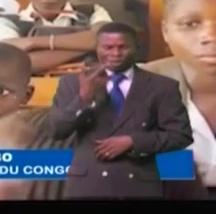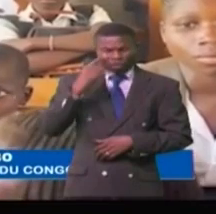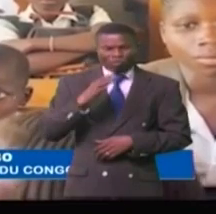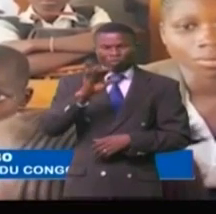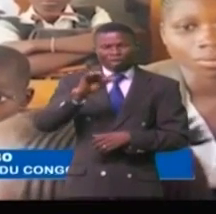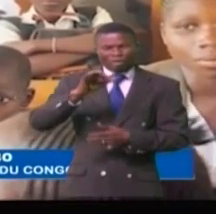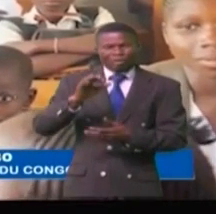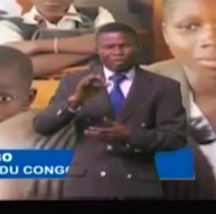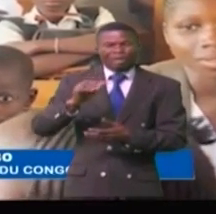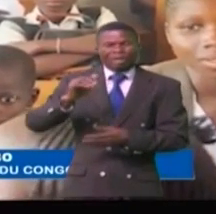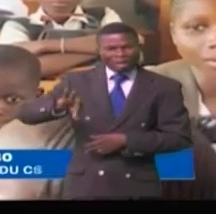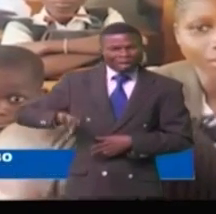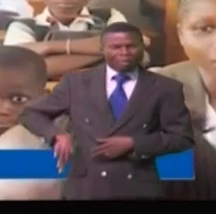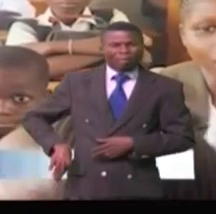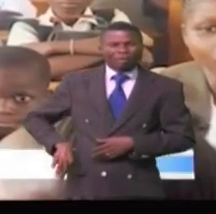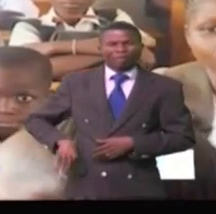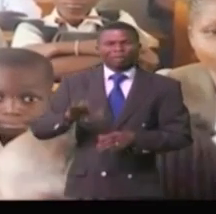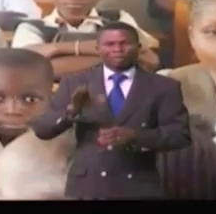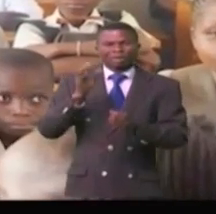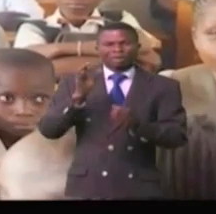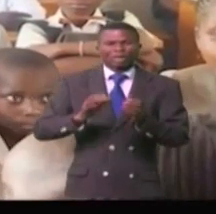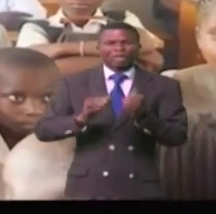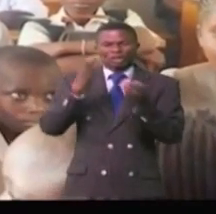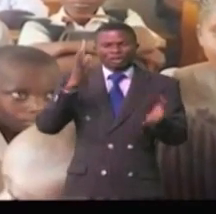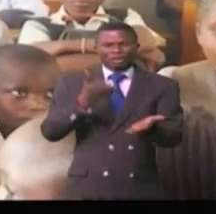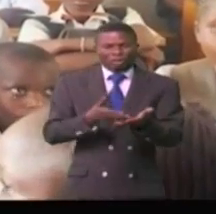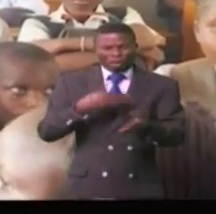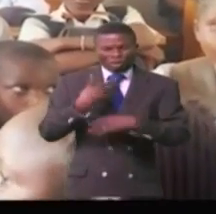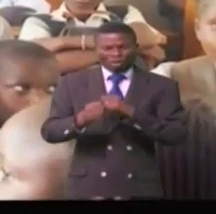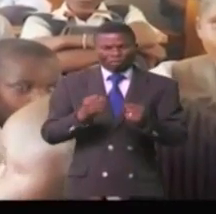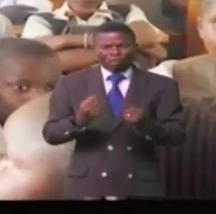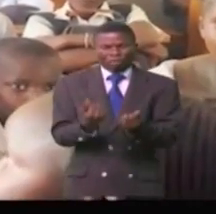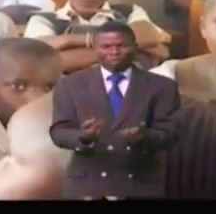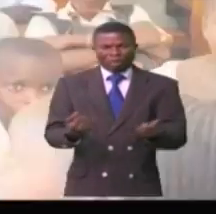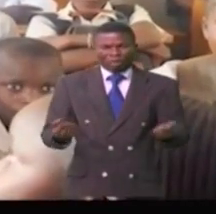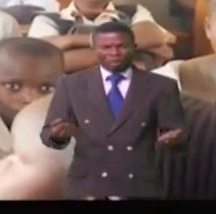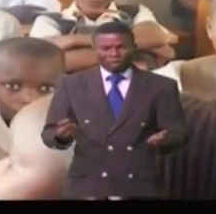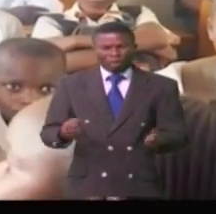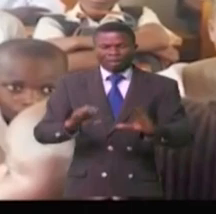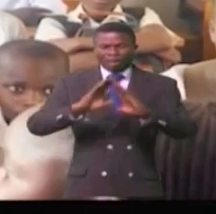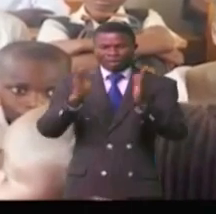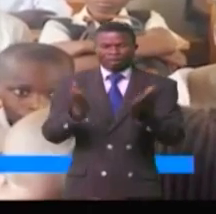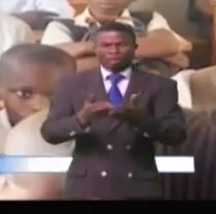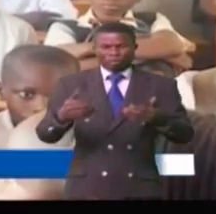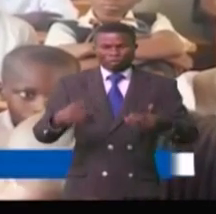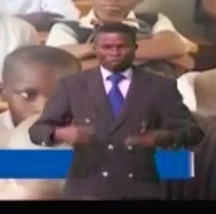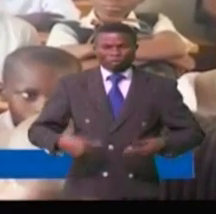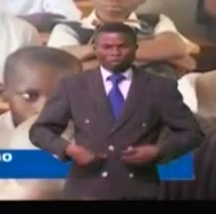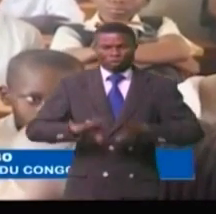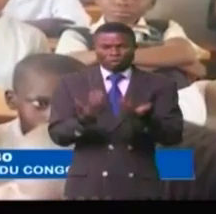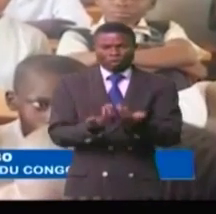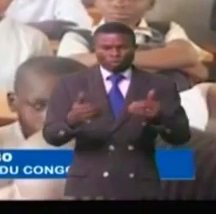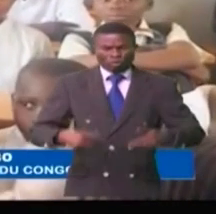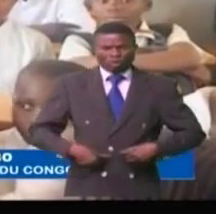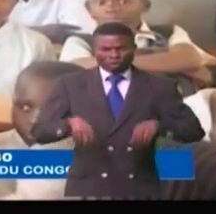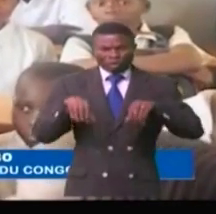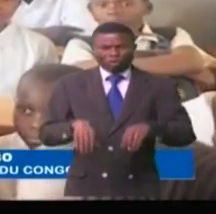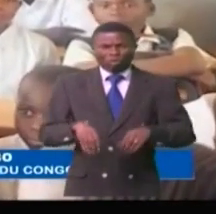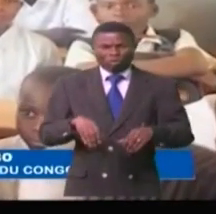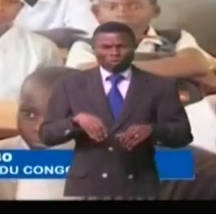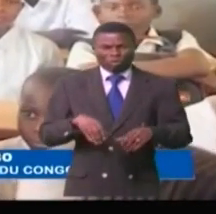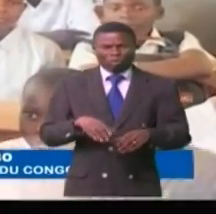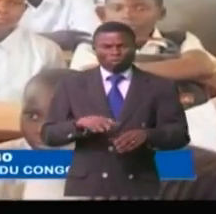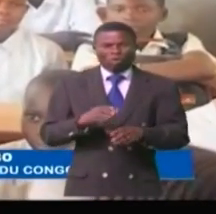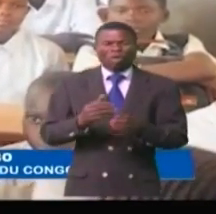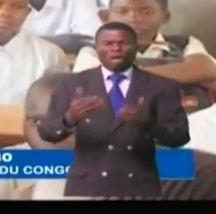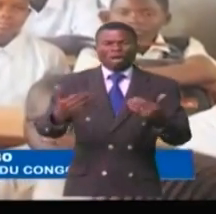richesse. Et nous, on va tout faire pour que les enfants, tous les jeunes du Congo puissent profiter des richesses